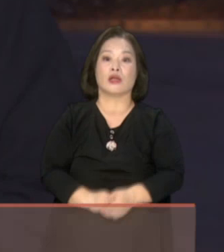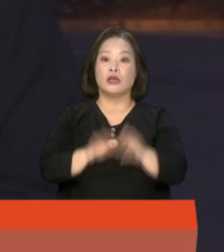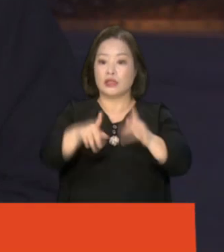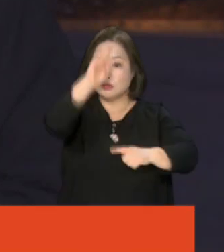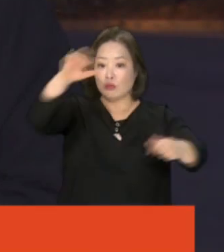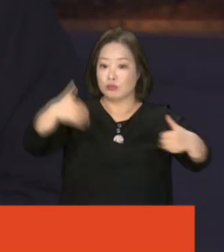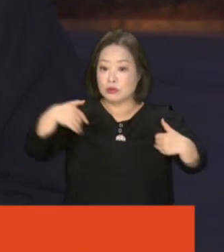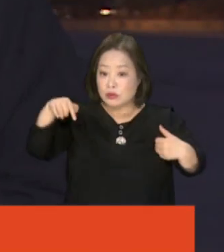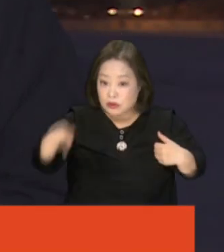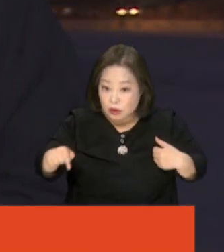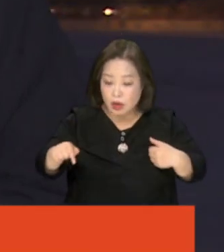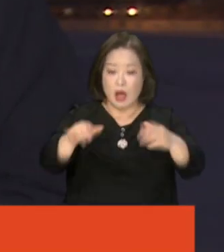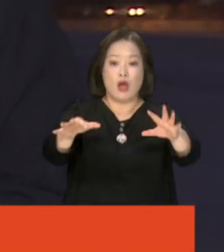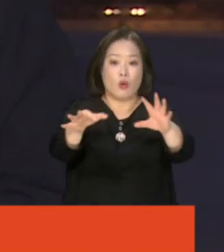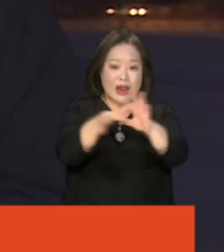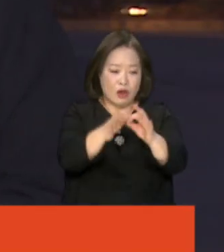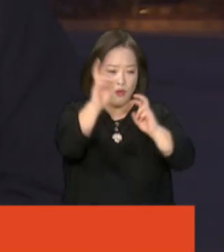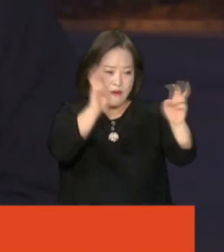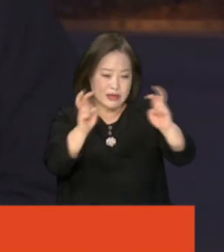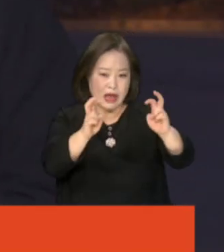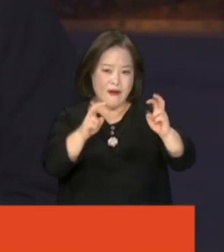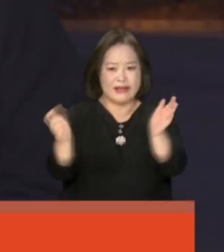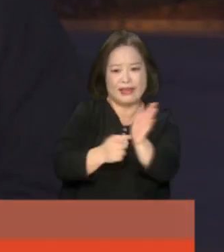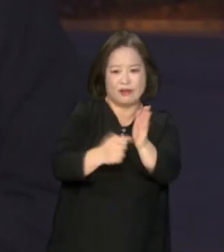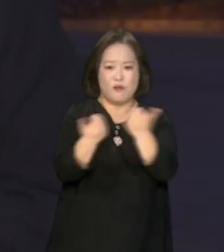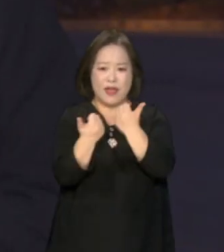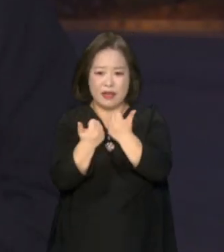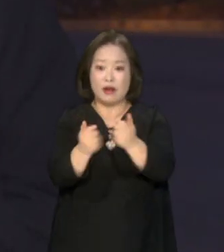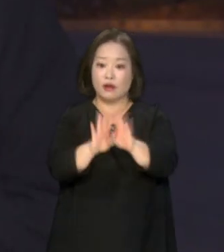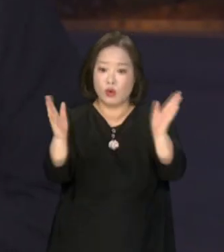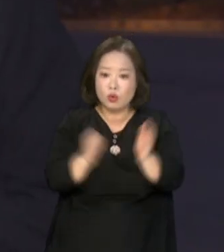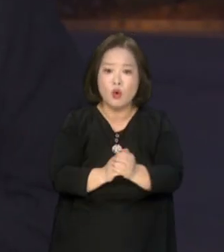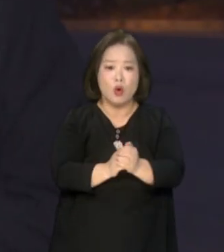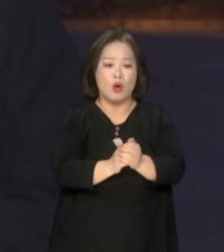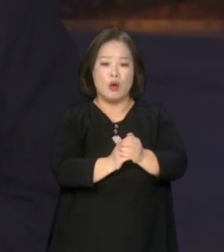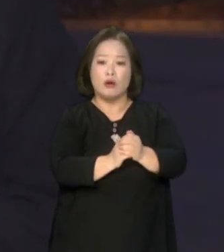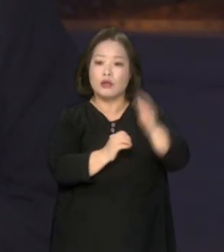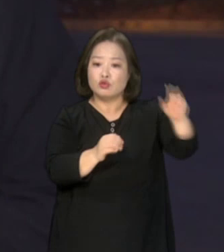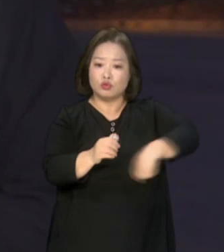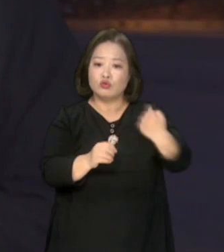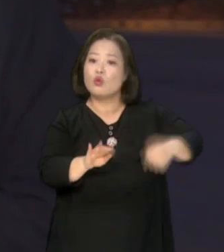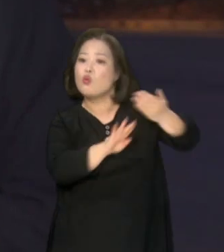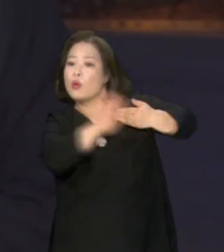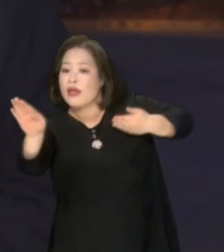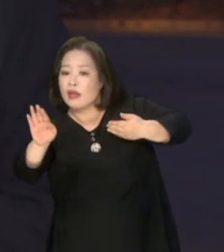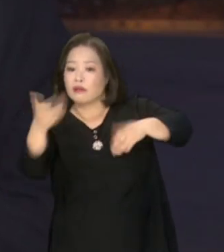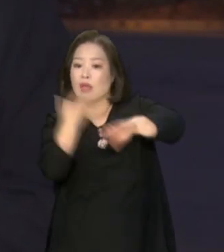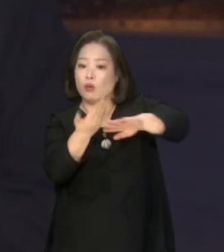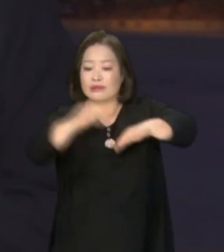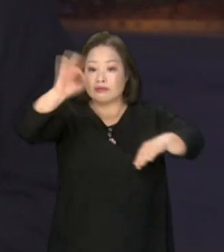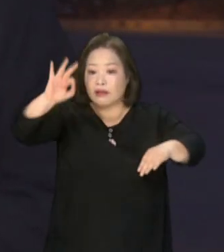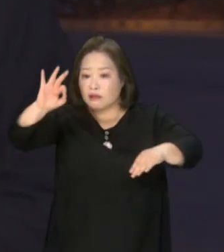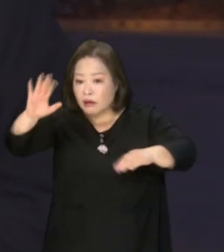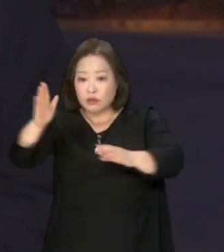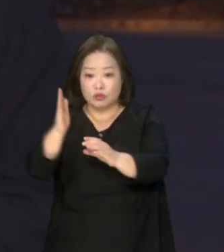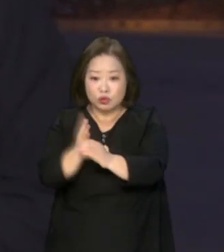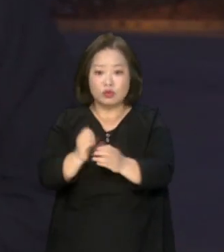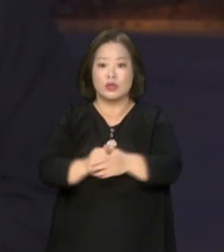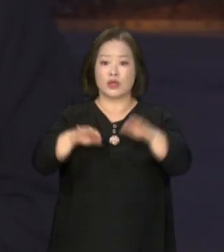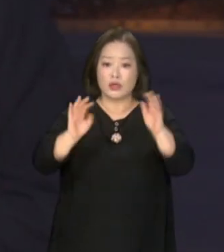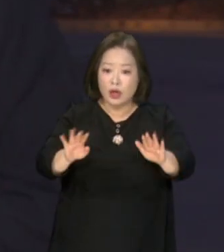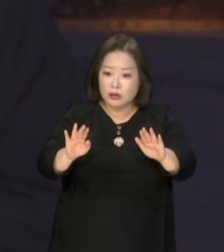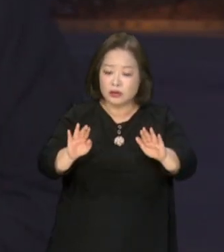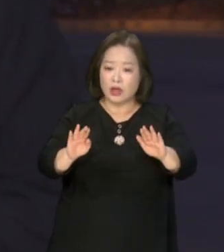정부는 4일 관련 업계와 긴급회의를 열고 수급 안정화 대책 마련에 나섰습니다. 정부는 공공 비축량을,